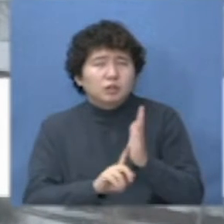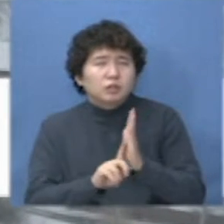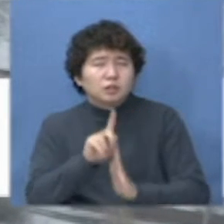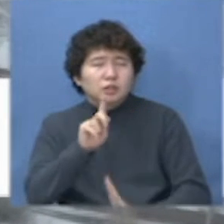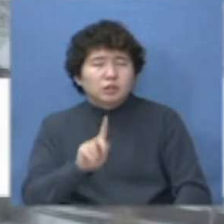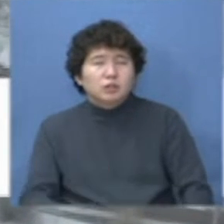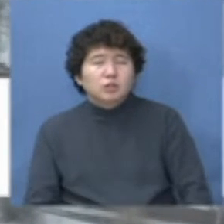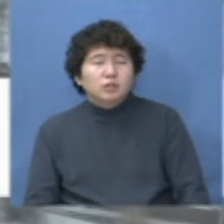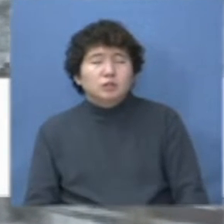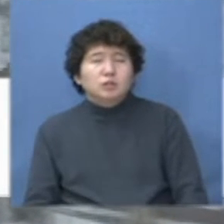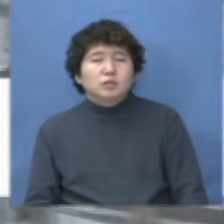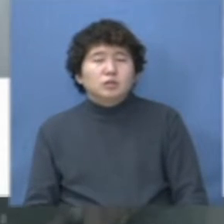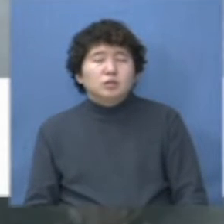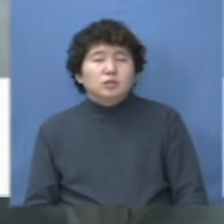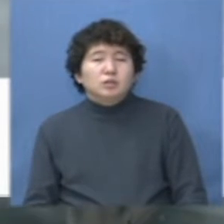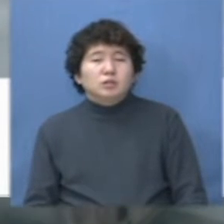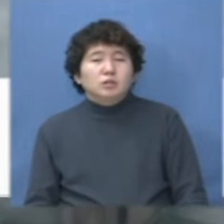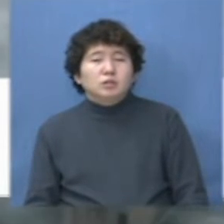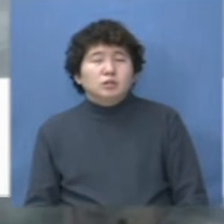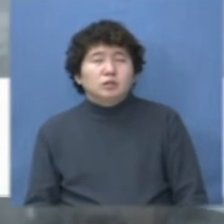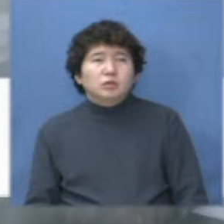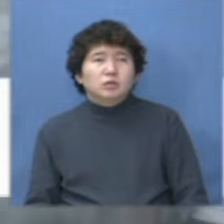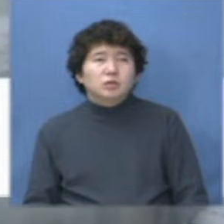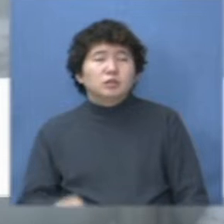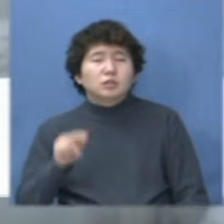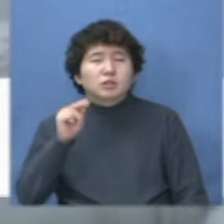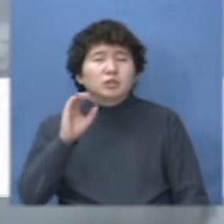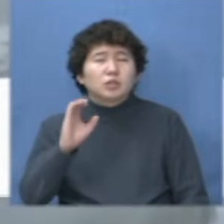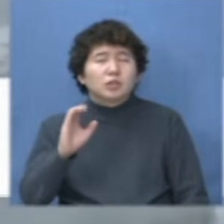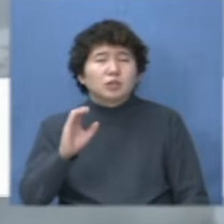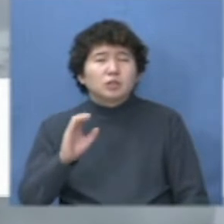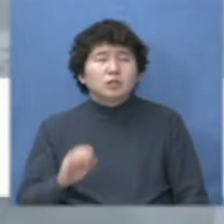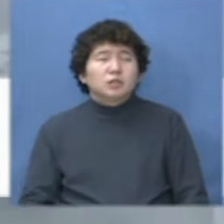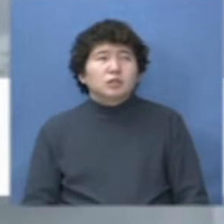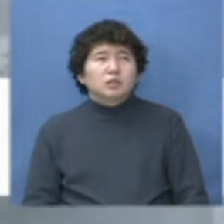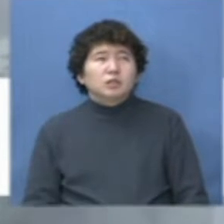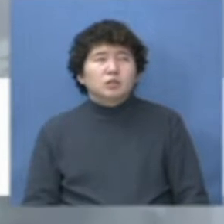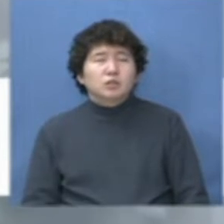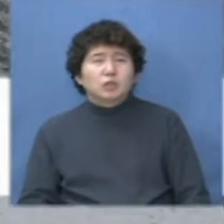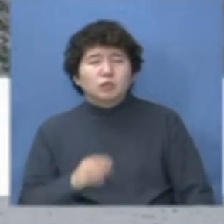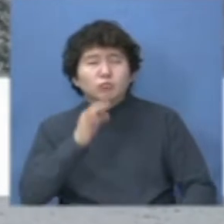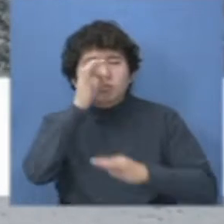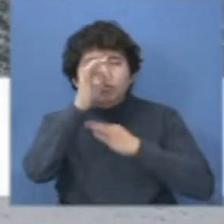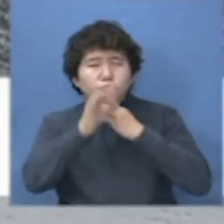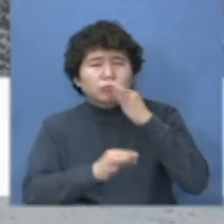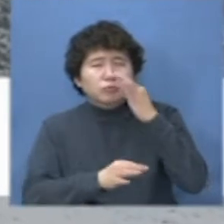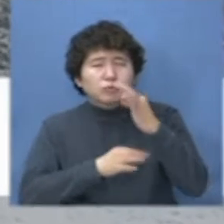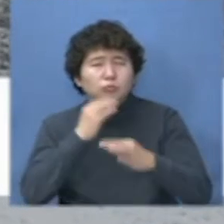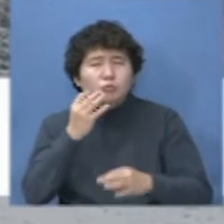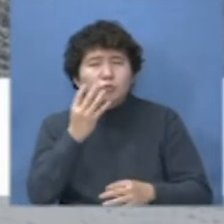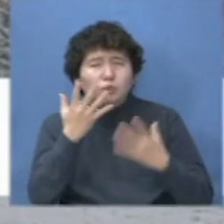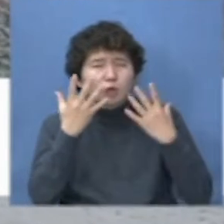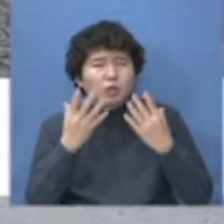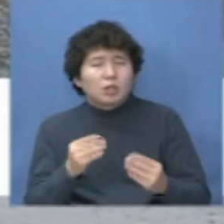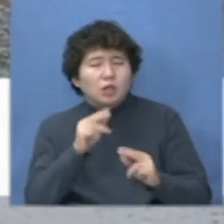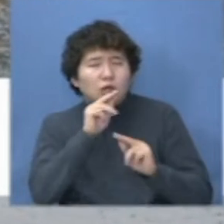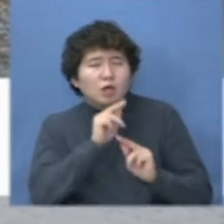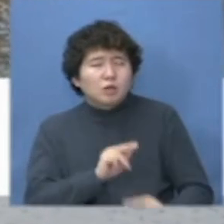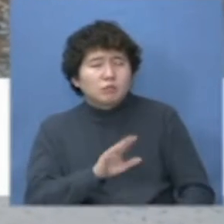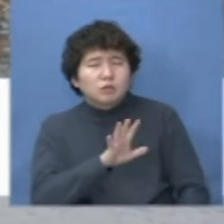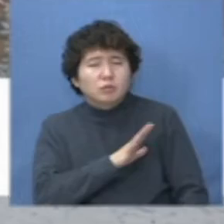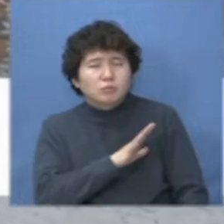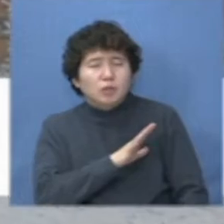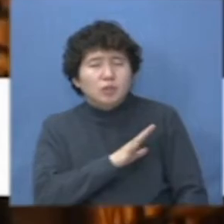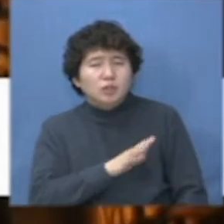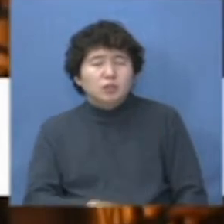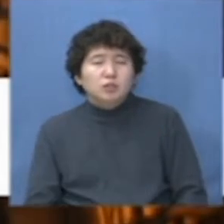Редер жылу электр орталығындағы төтенше жағдайды жою бойынша бригадалардың тәулік бойы жұмыс істегеніне 4-ші күн. Өңірдің ірі